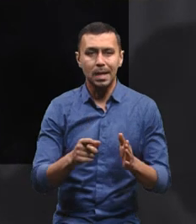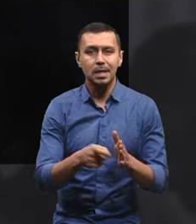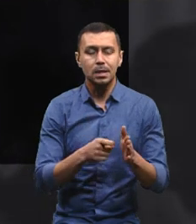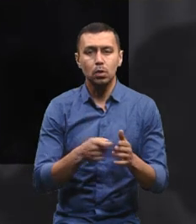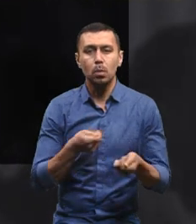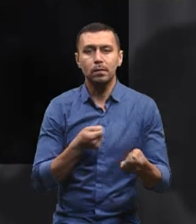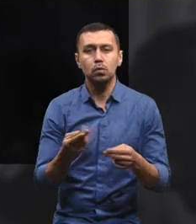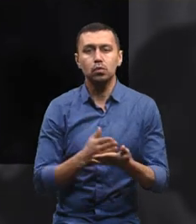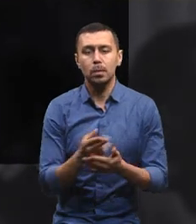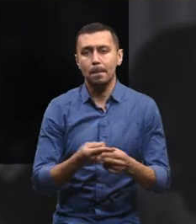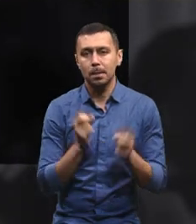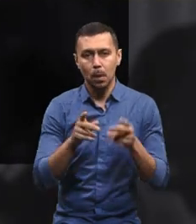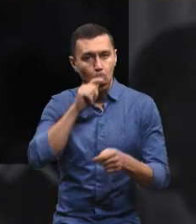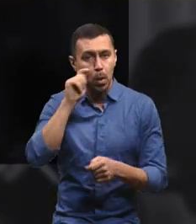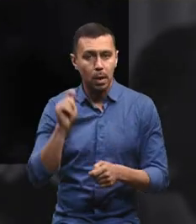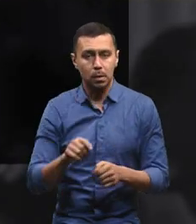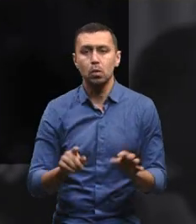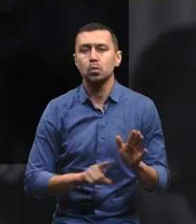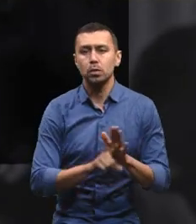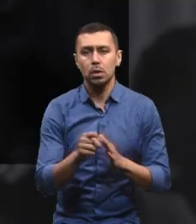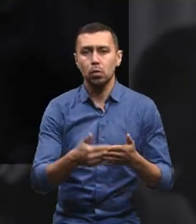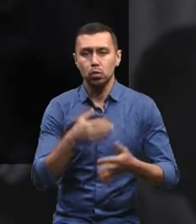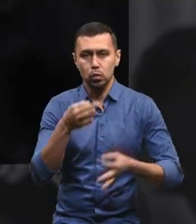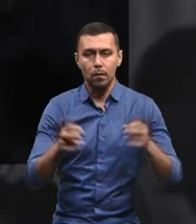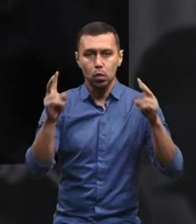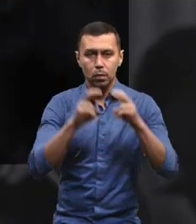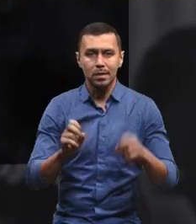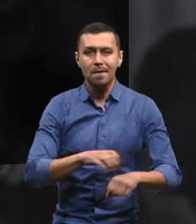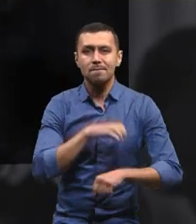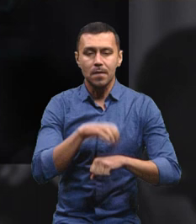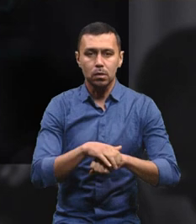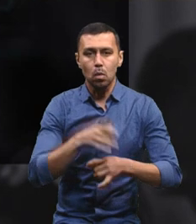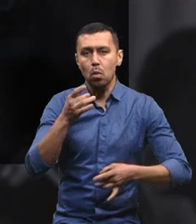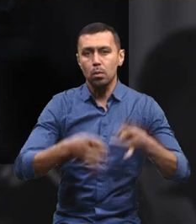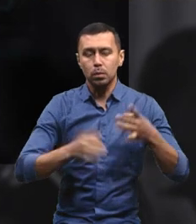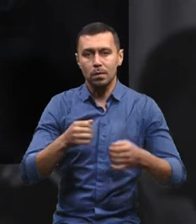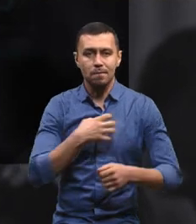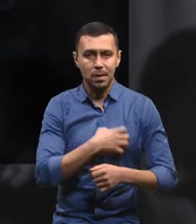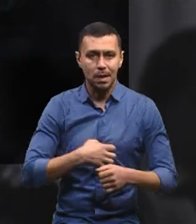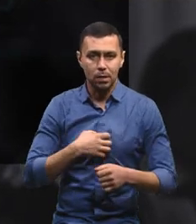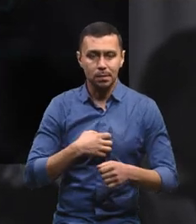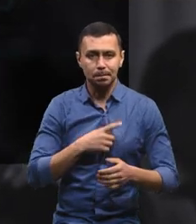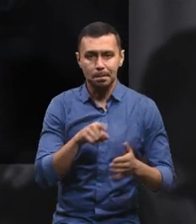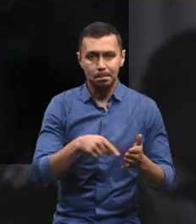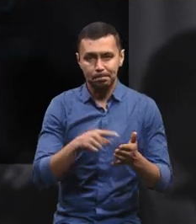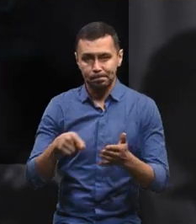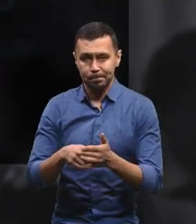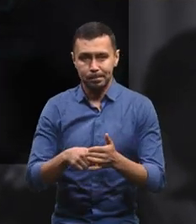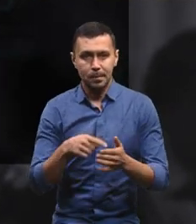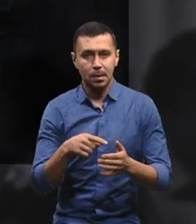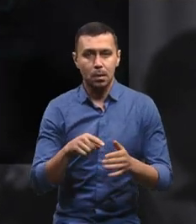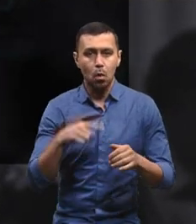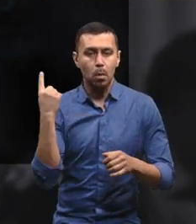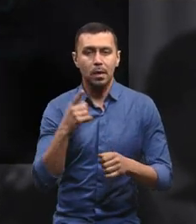безпеки України у Хмельницькій області розпочали досудове розслідування за фактом обстрілу критичної інфраструктури області який